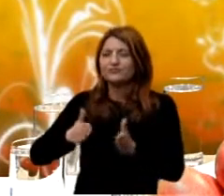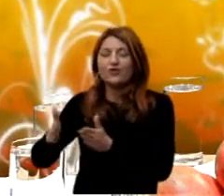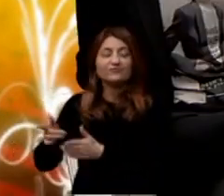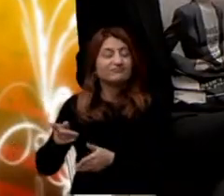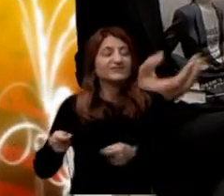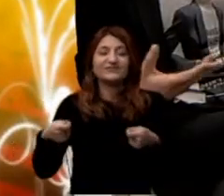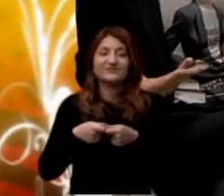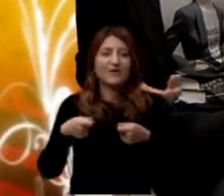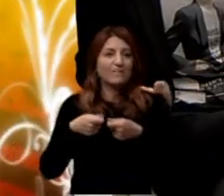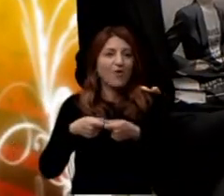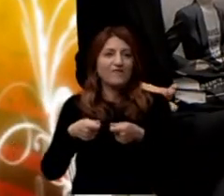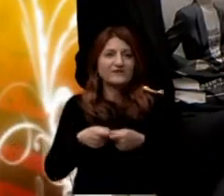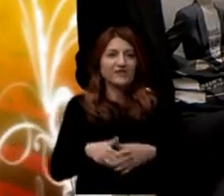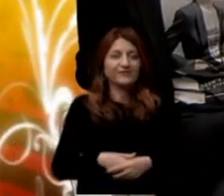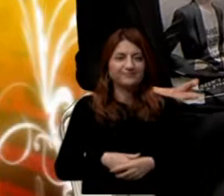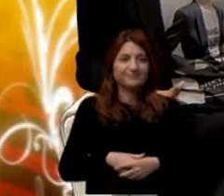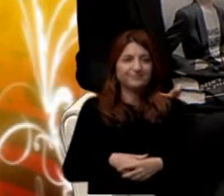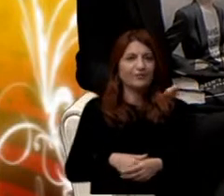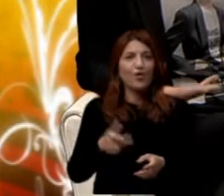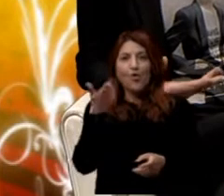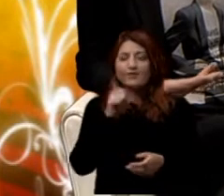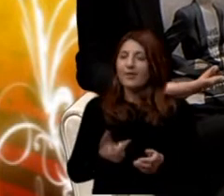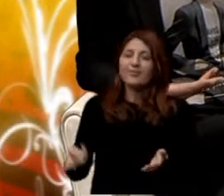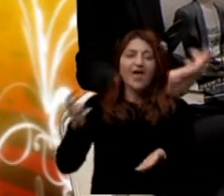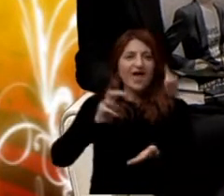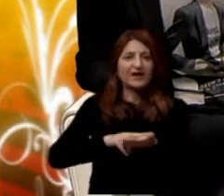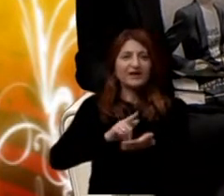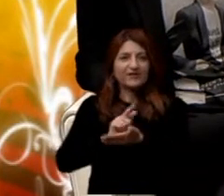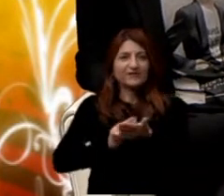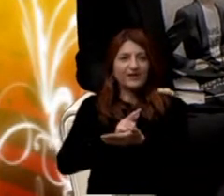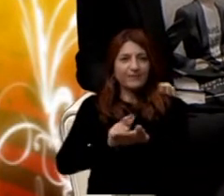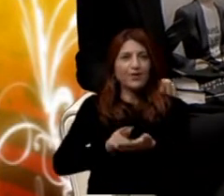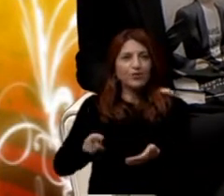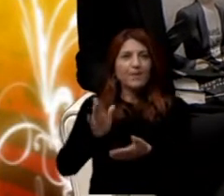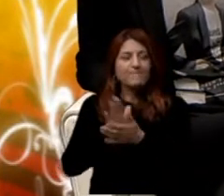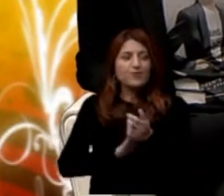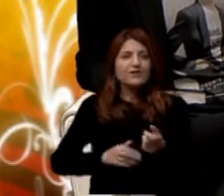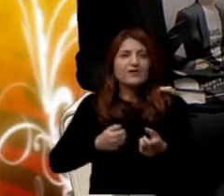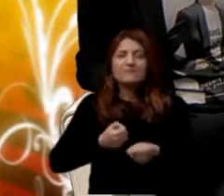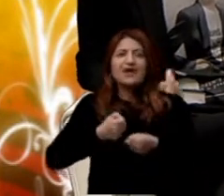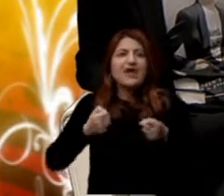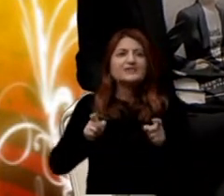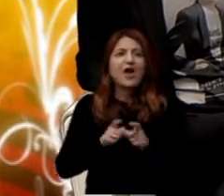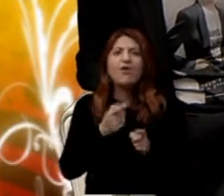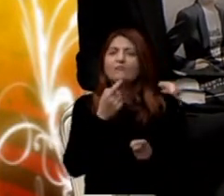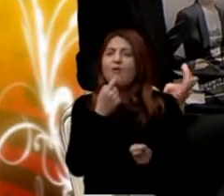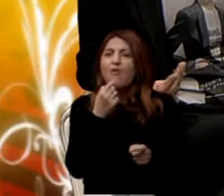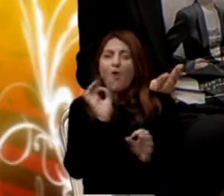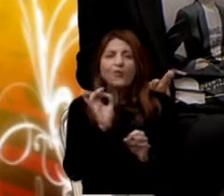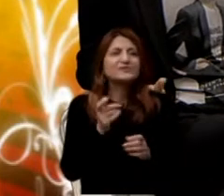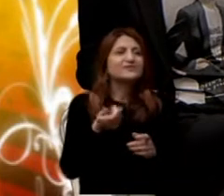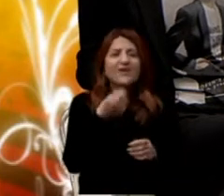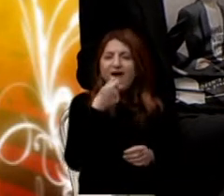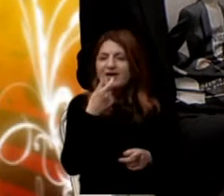I stil života je to što ste rekli, zaista od najranijeg djetinjstva. Prvo, razvija se afinitet prema okusima, prema